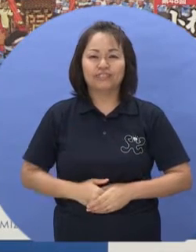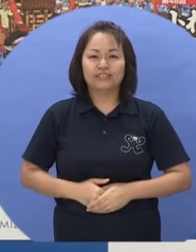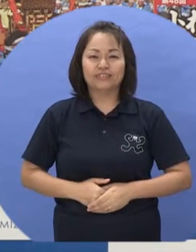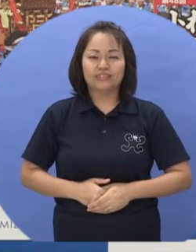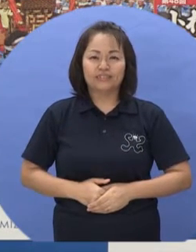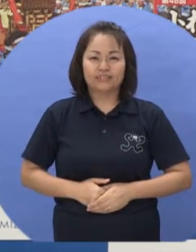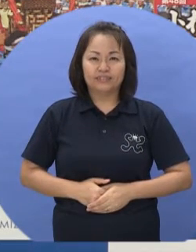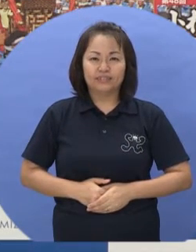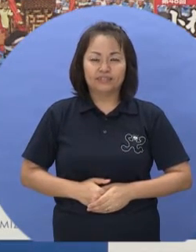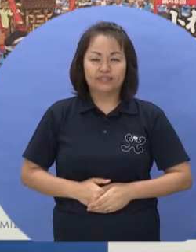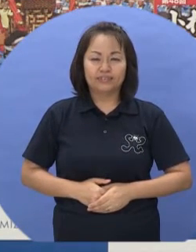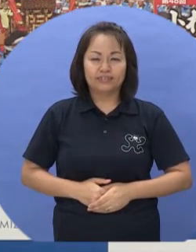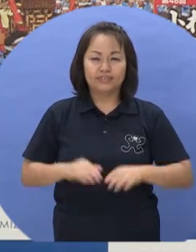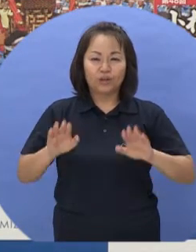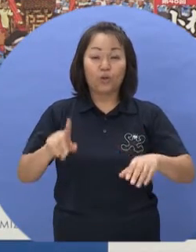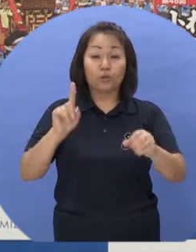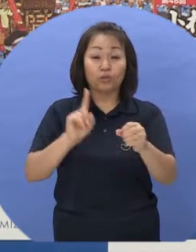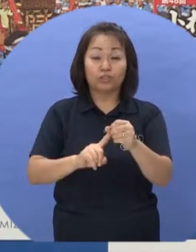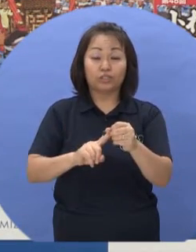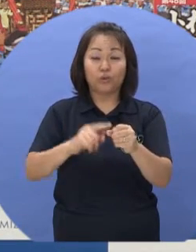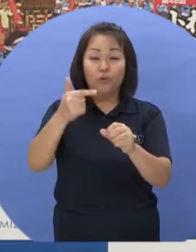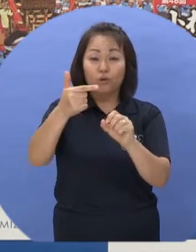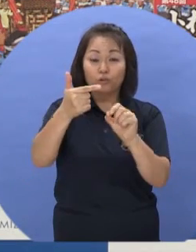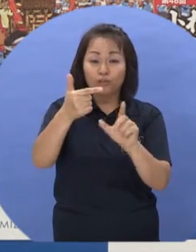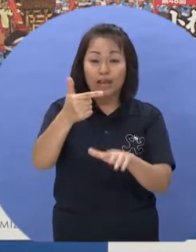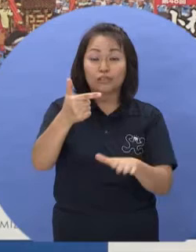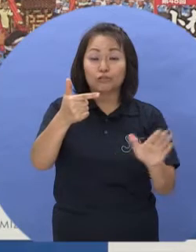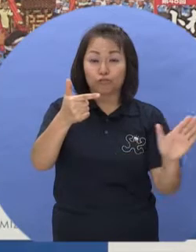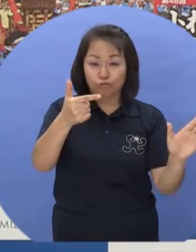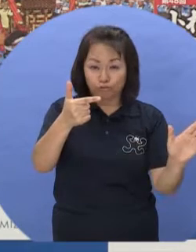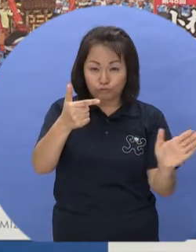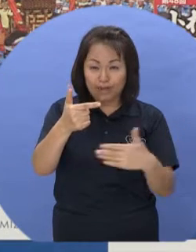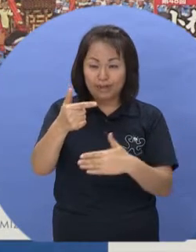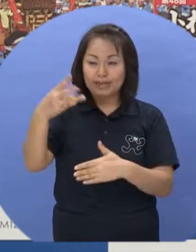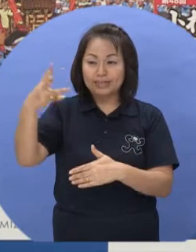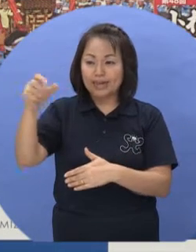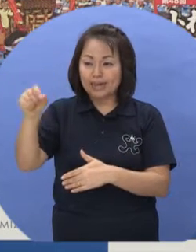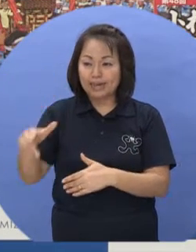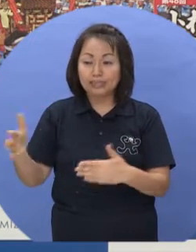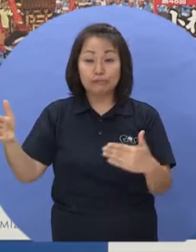一応今年の6月から来年の3月末まで